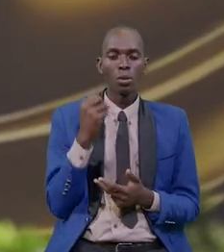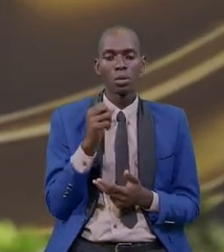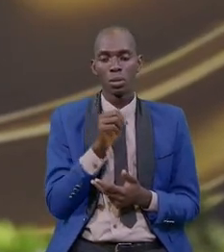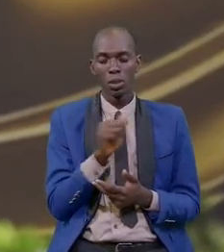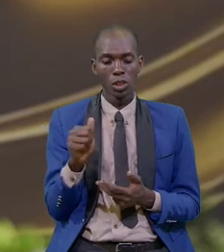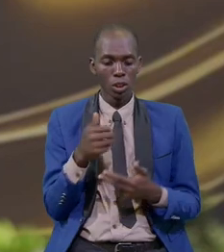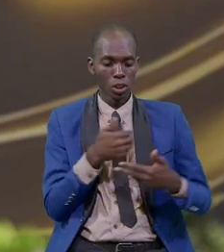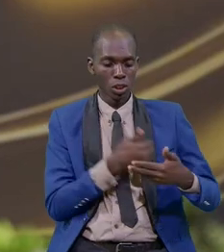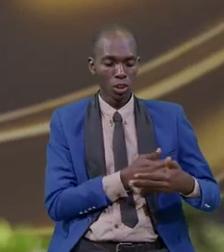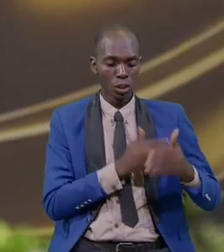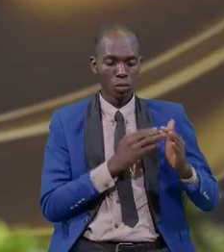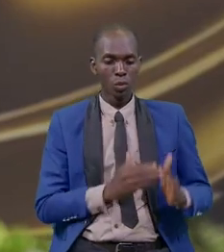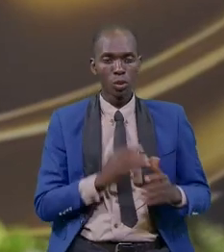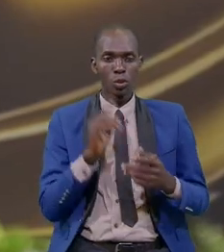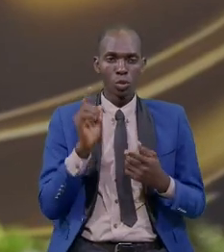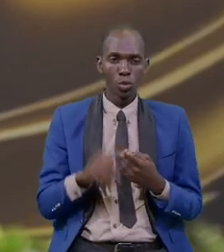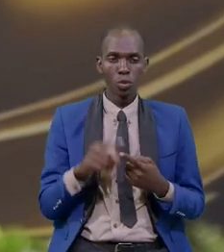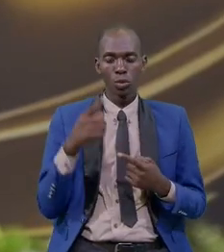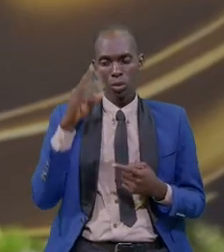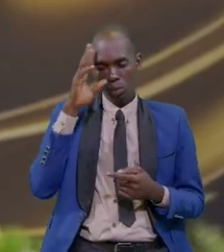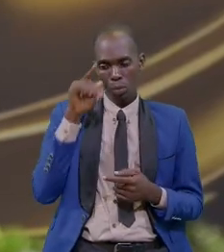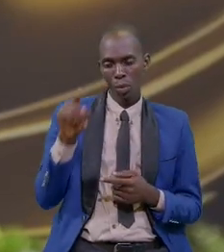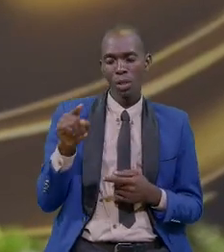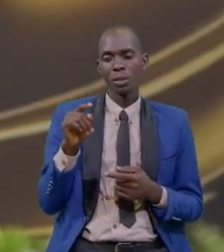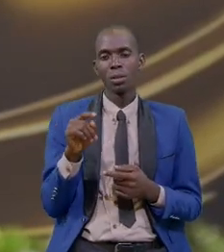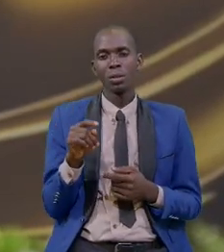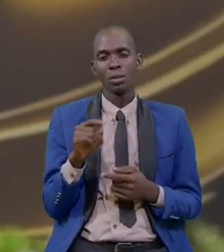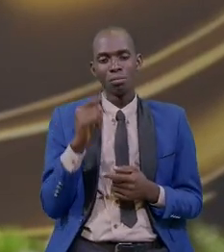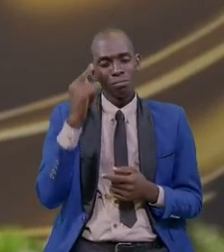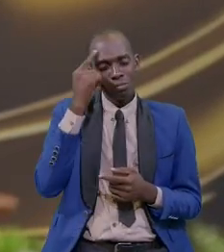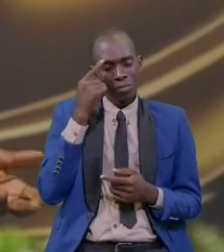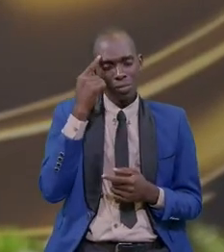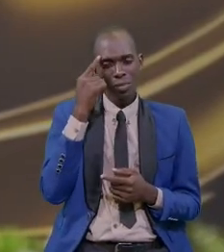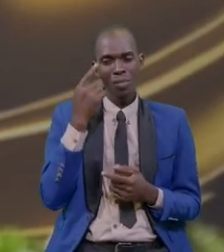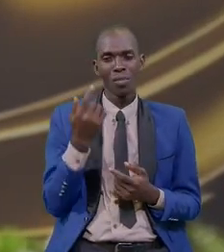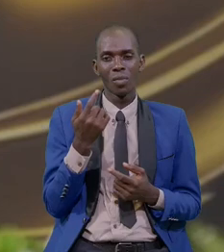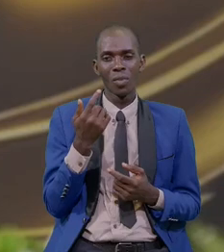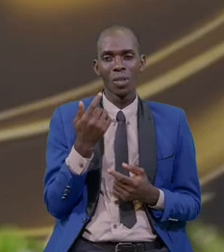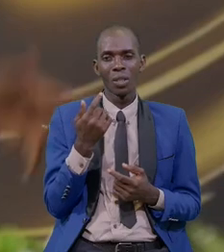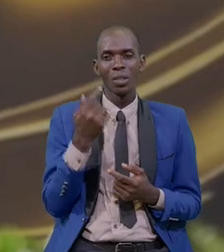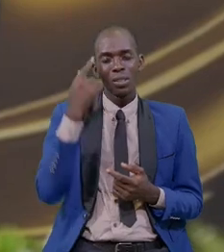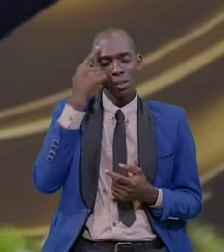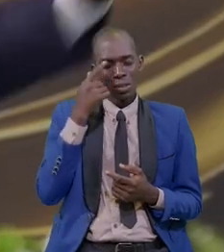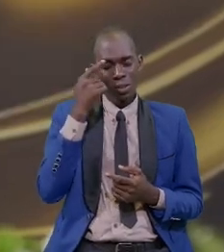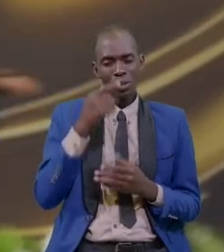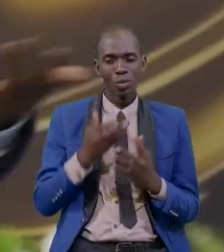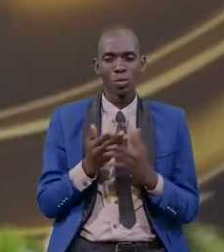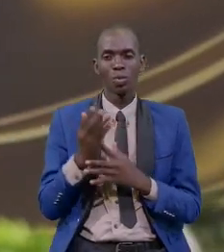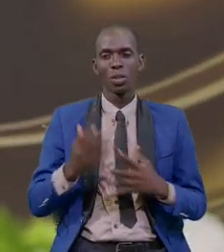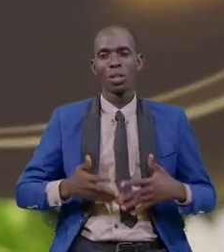le voisin de celui qui est tombé au milieu des brigands? Alors, ce que tu penses là, dis ça. Faut penser